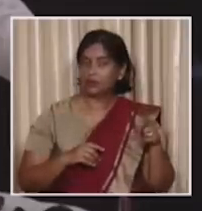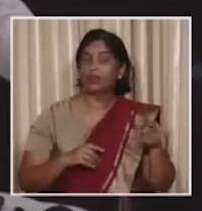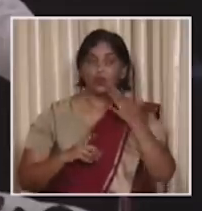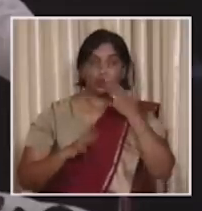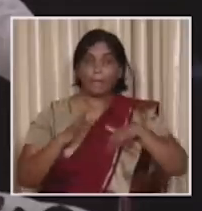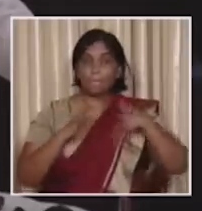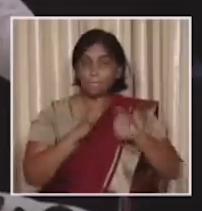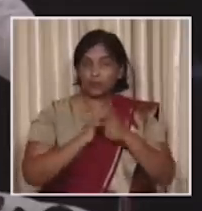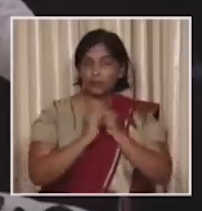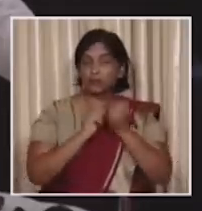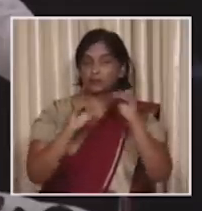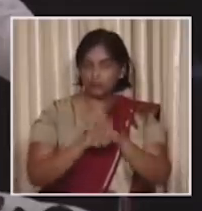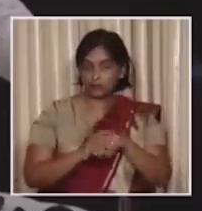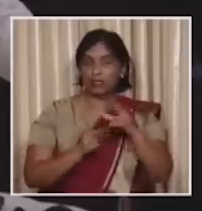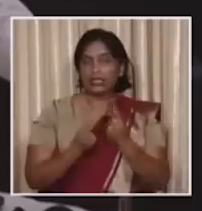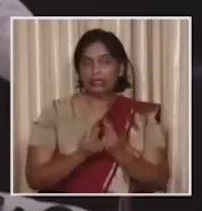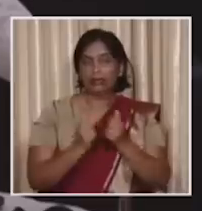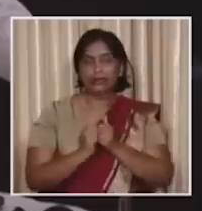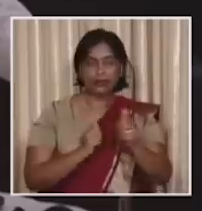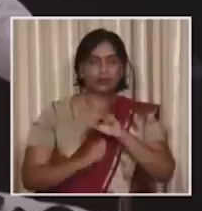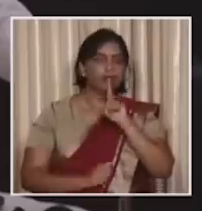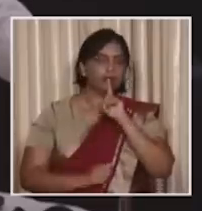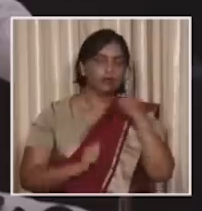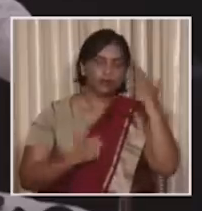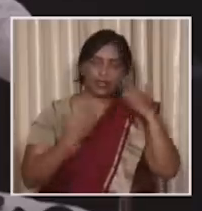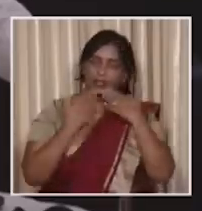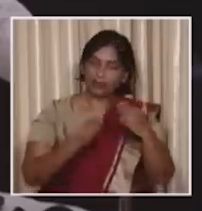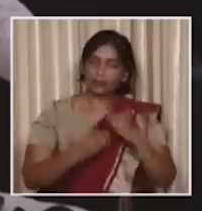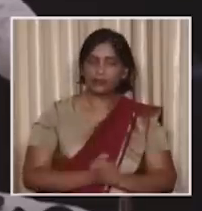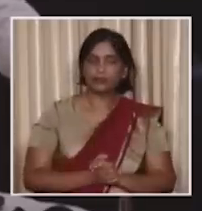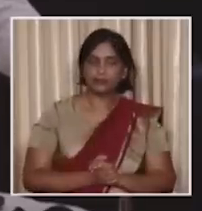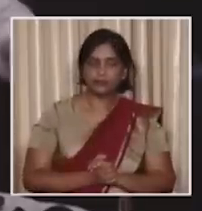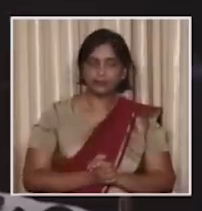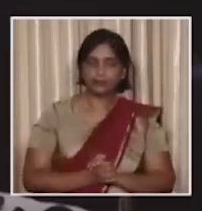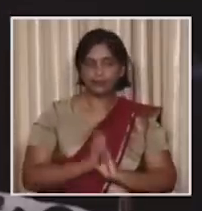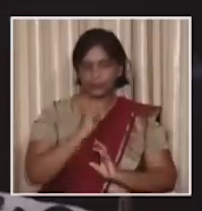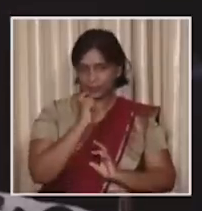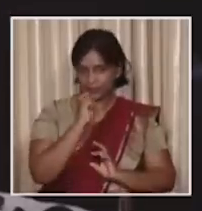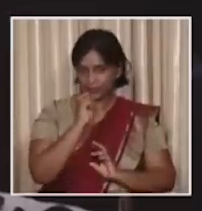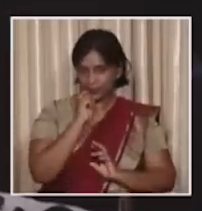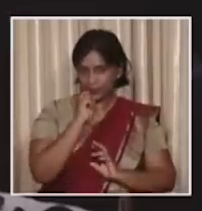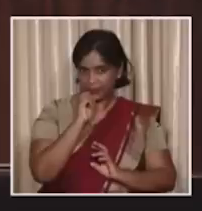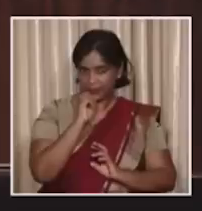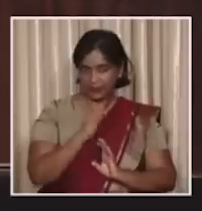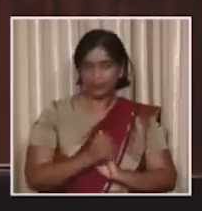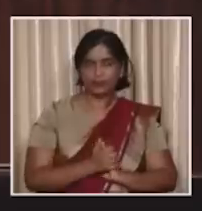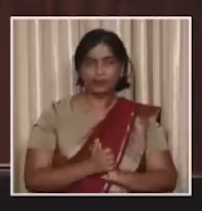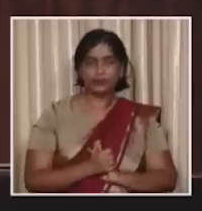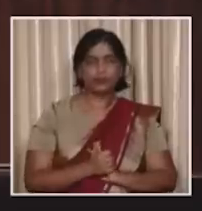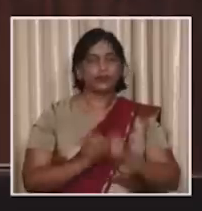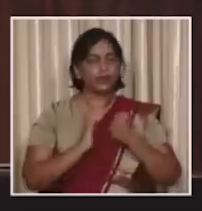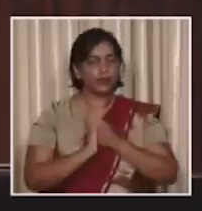මේ විදුහල්පති උරුපත් කිරීම සඳහා ඔබතුමා ඉක්මනින් කටයුතු කරන්න කියලා ඉල්ලමින් මම අතර වෙන බොහොම ස්තුතියි ගරු සබ් කතානායකතුමනි. ගරු